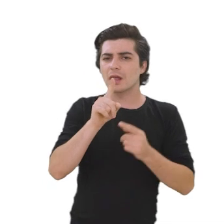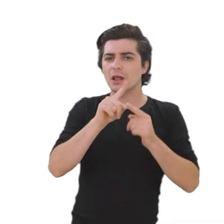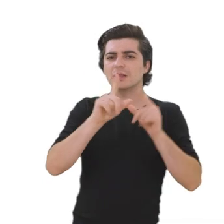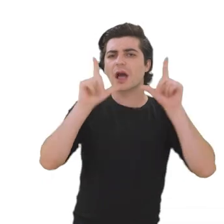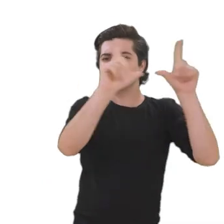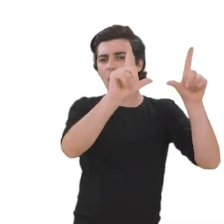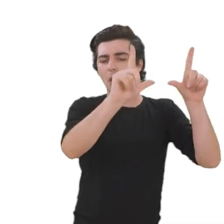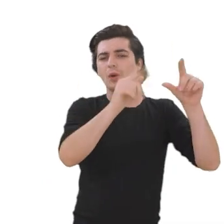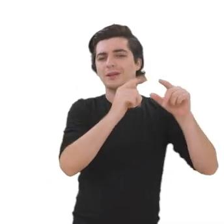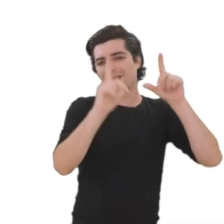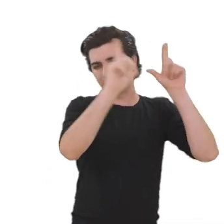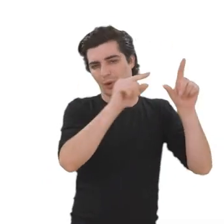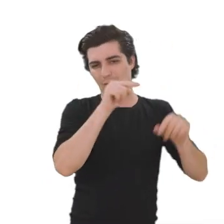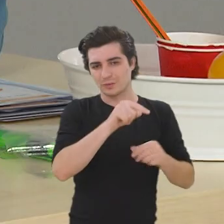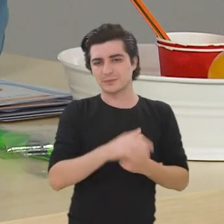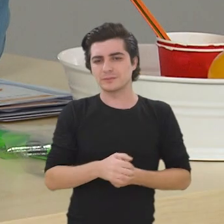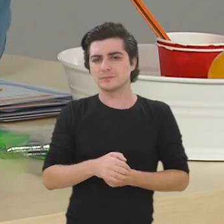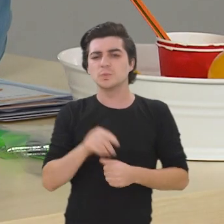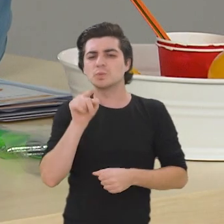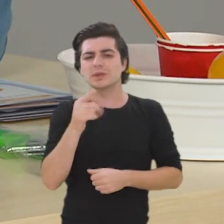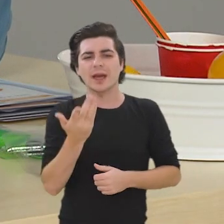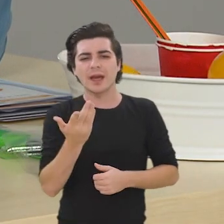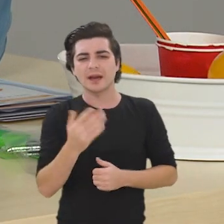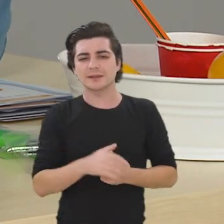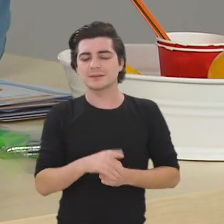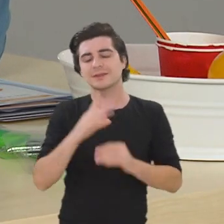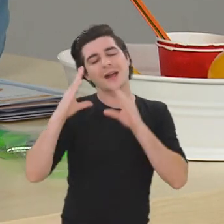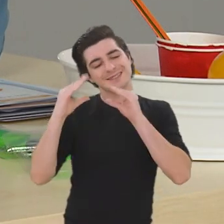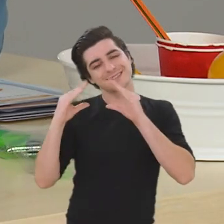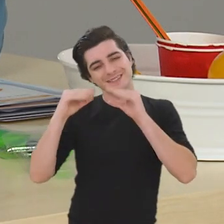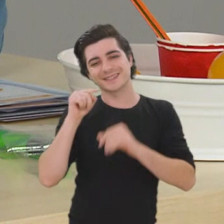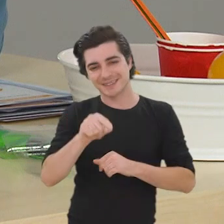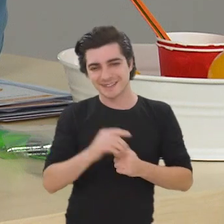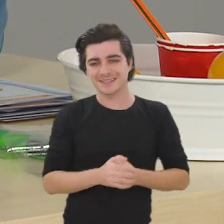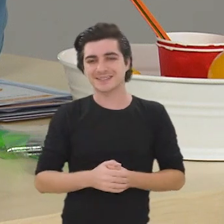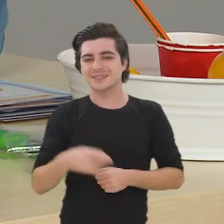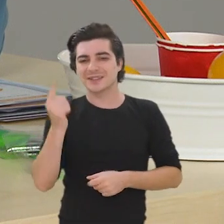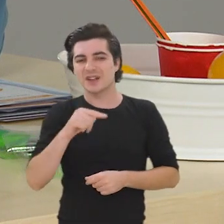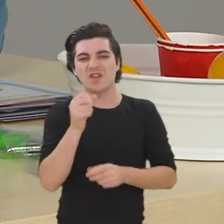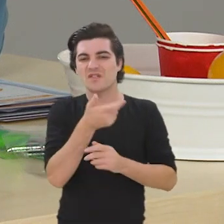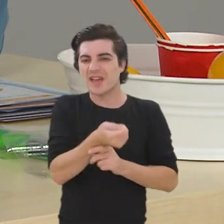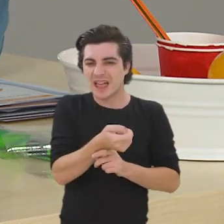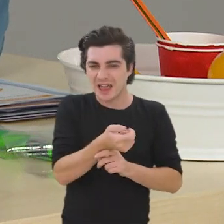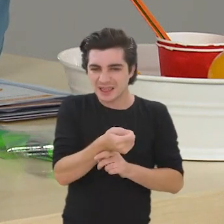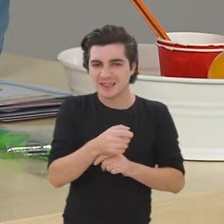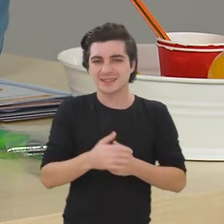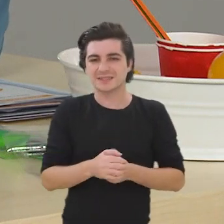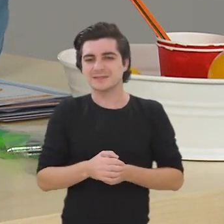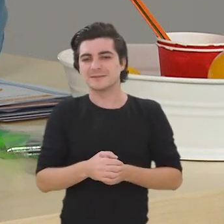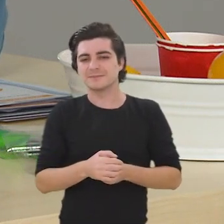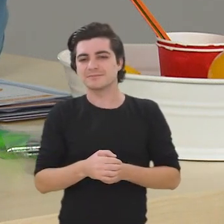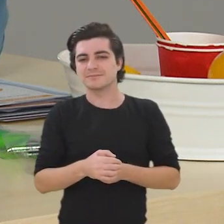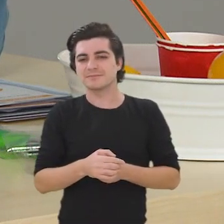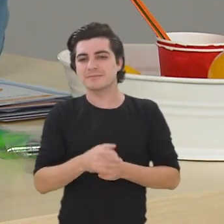Tablo. Tablo, çok güzel. Bunlar nedir peki? Yastıklar. Yastık. Fener.